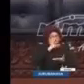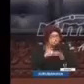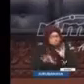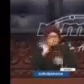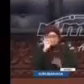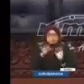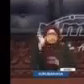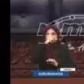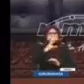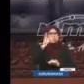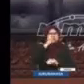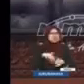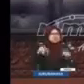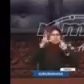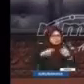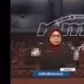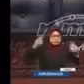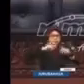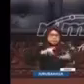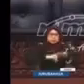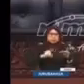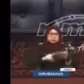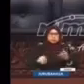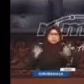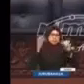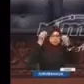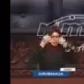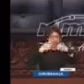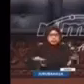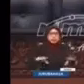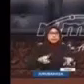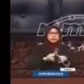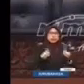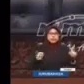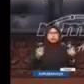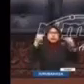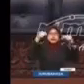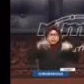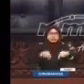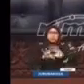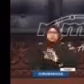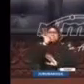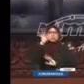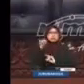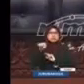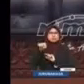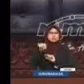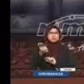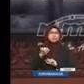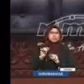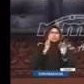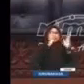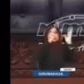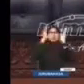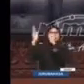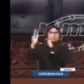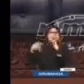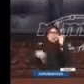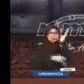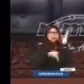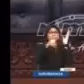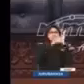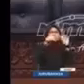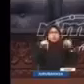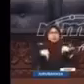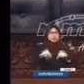sebelum ini riset jadi saja kita cari sebelum ini tidak jumpa dan sadar di hari ini kita jumpa di library paleman